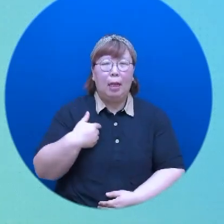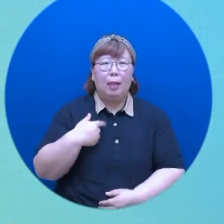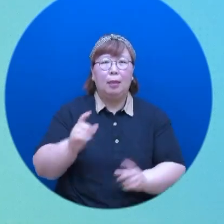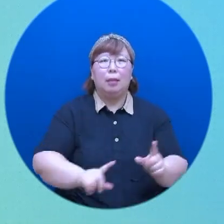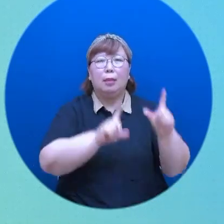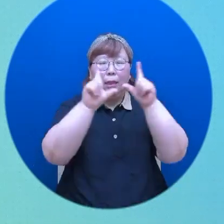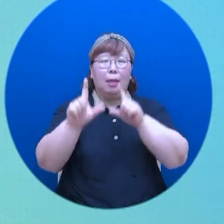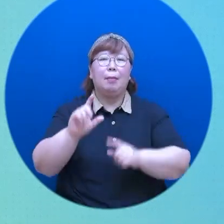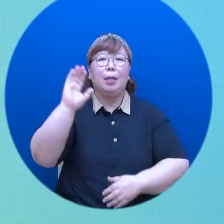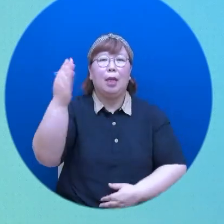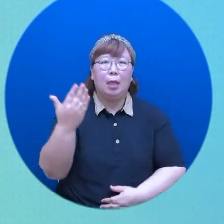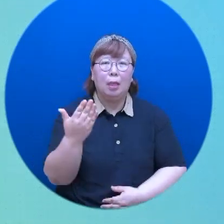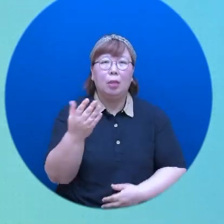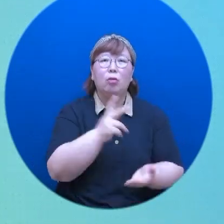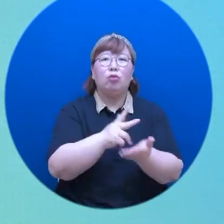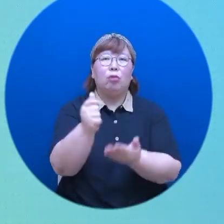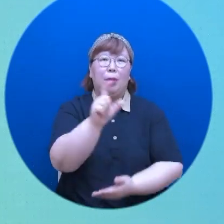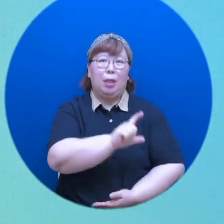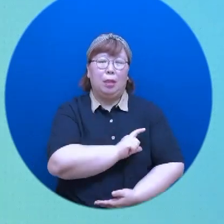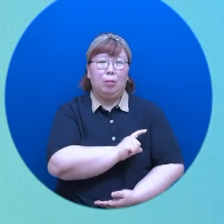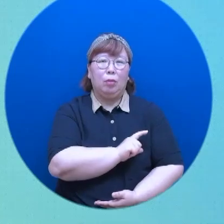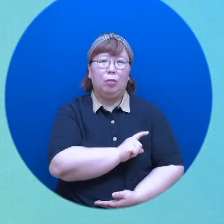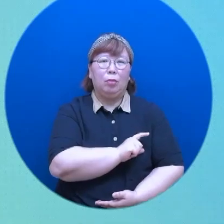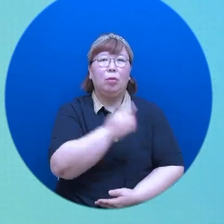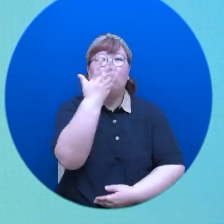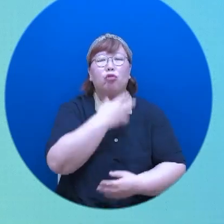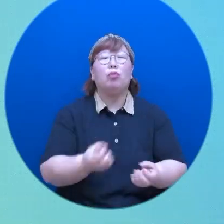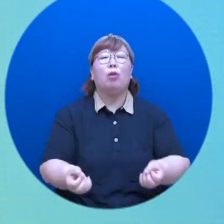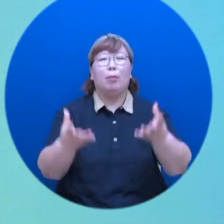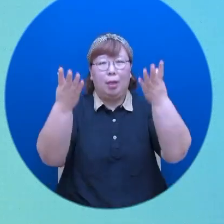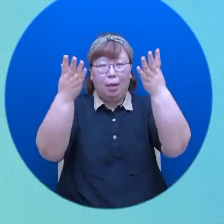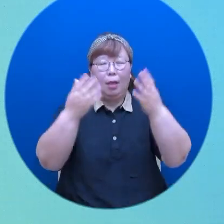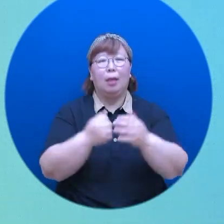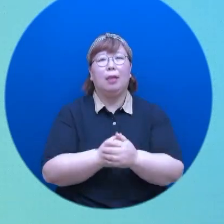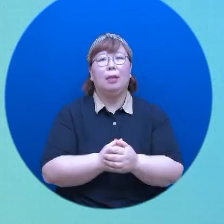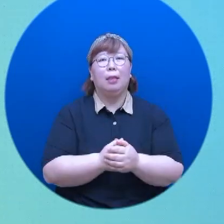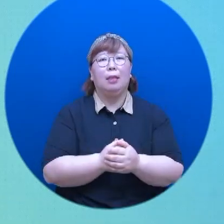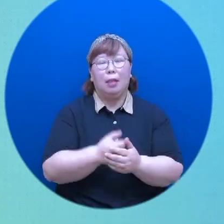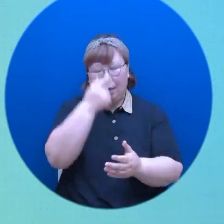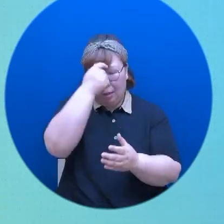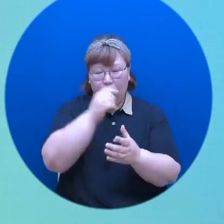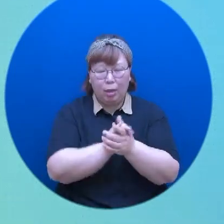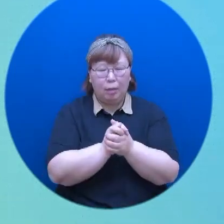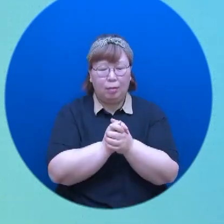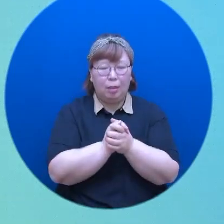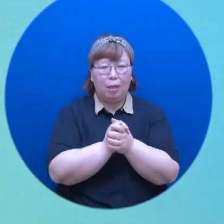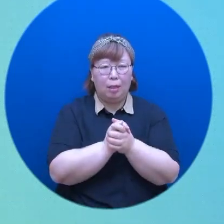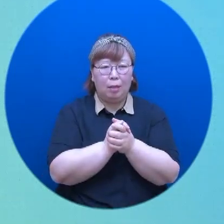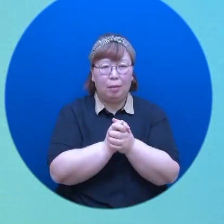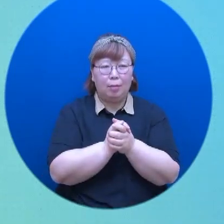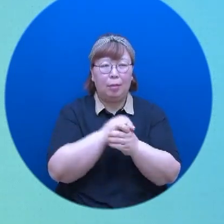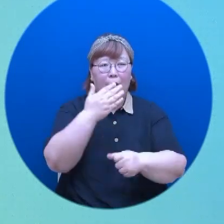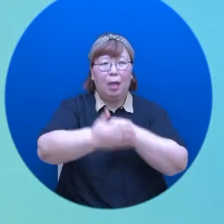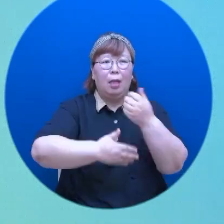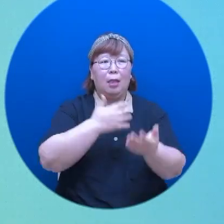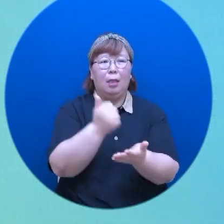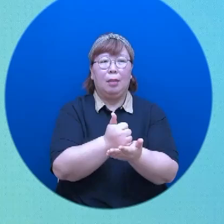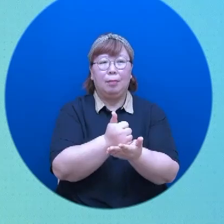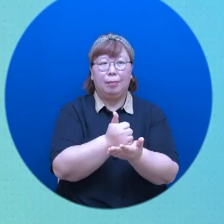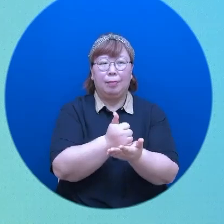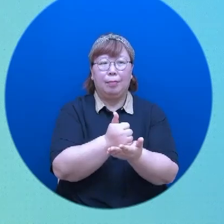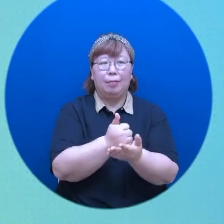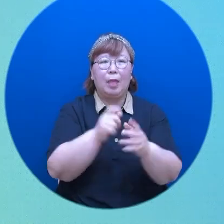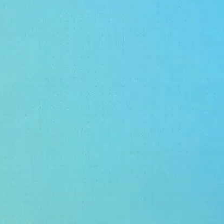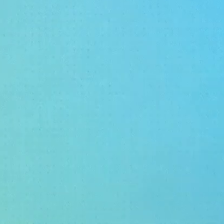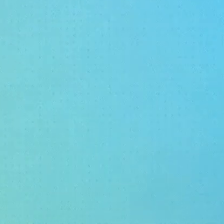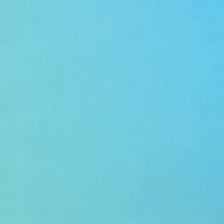삶이 되기를 주님의 이름으로 축복합니다. 기도하겠습니다. 하나님,